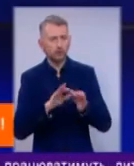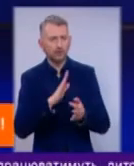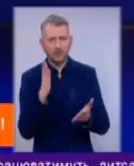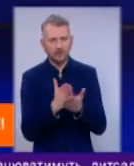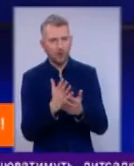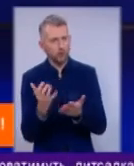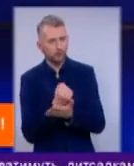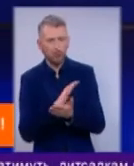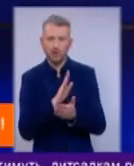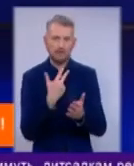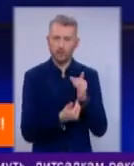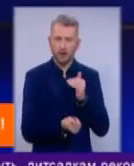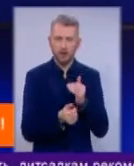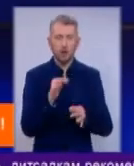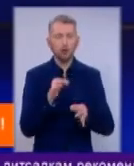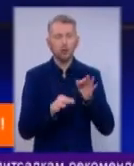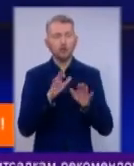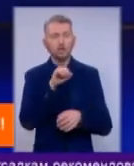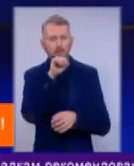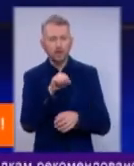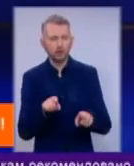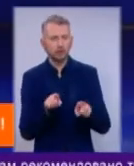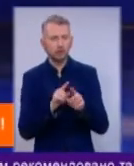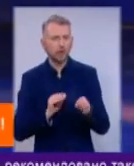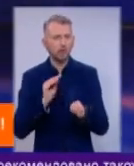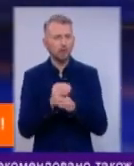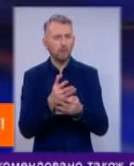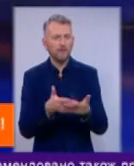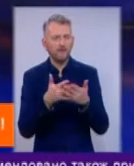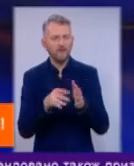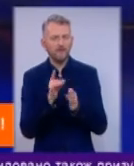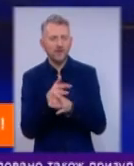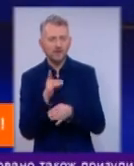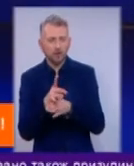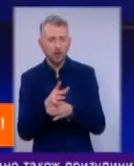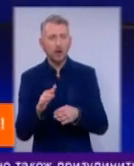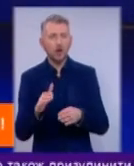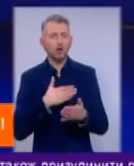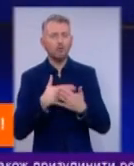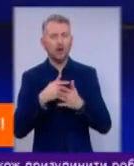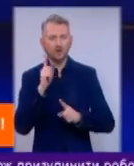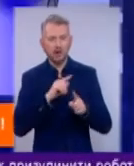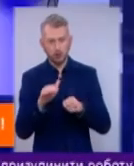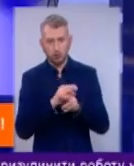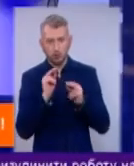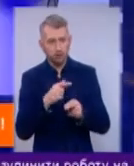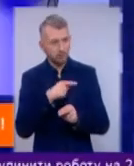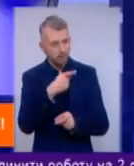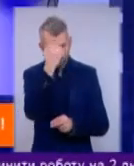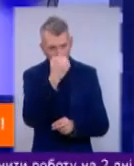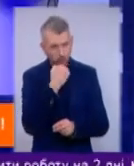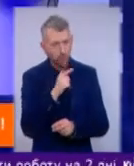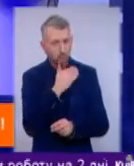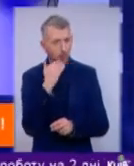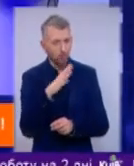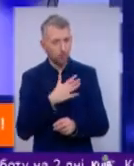провалом. І суто лише завдяки такому додатковому фільтру, який називався Громадська рада доброчесності. Я їм щиро вдячний. Там багато